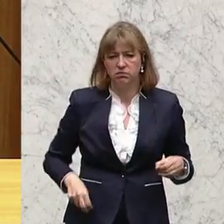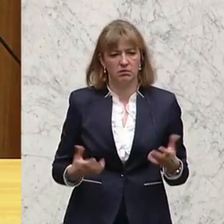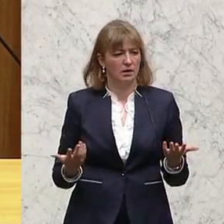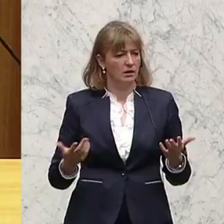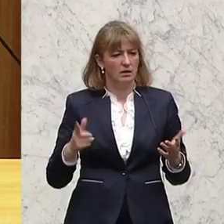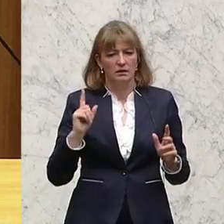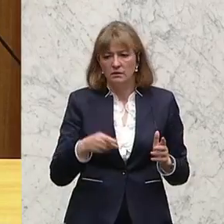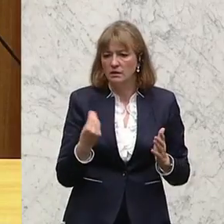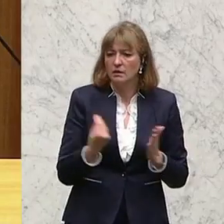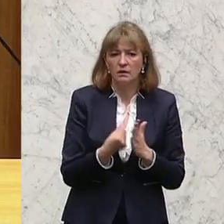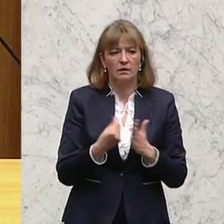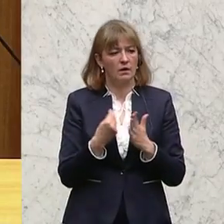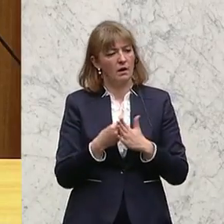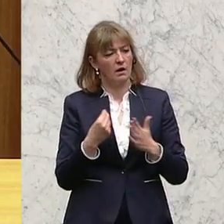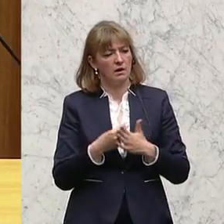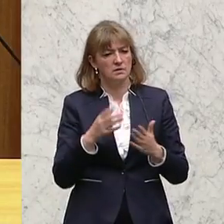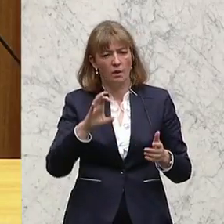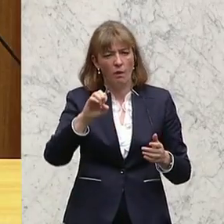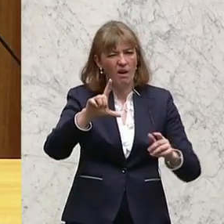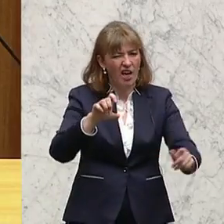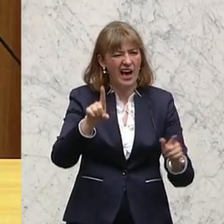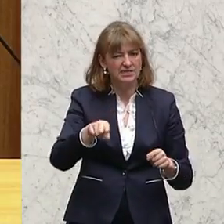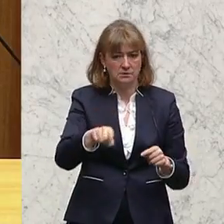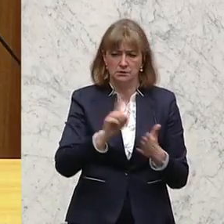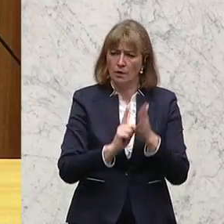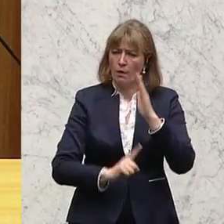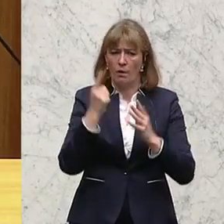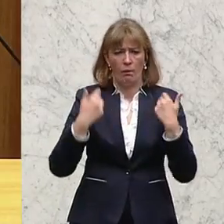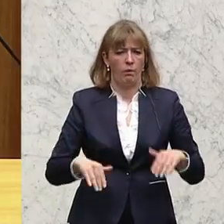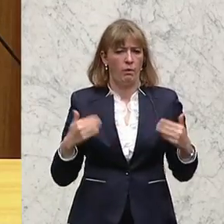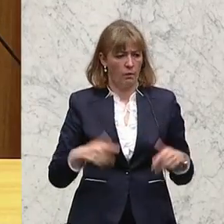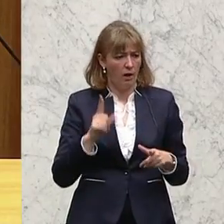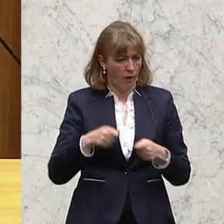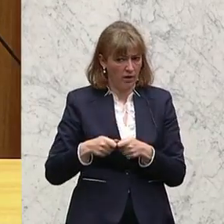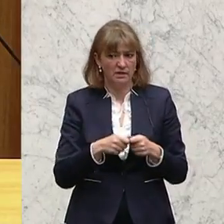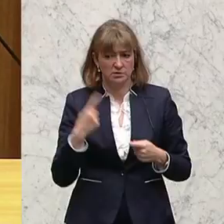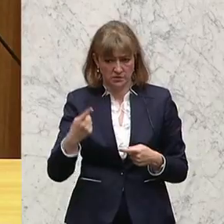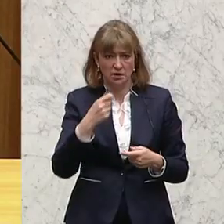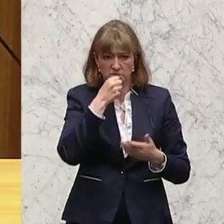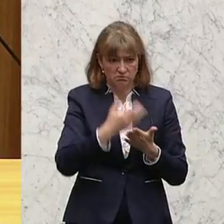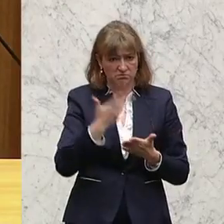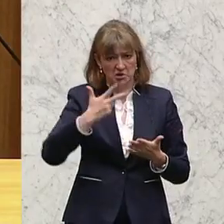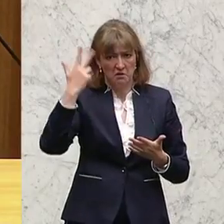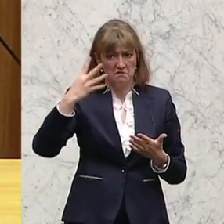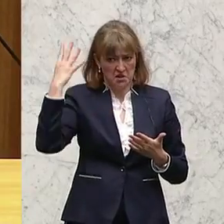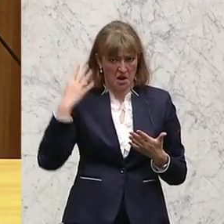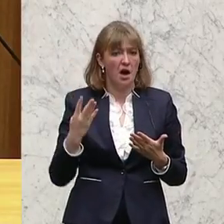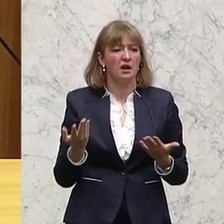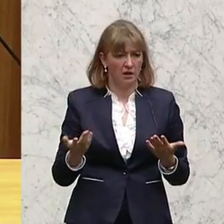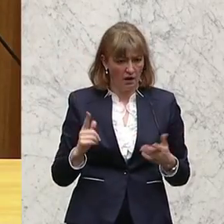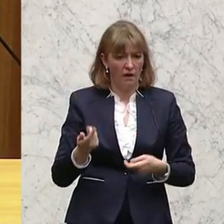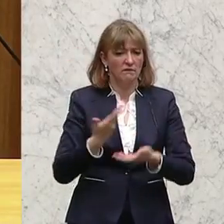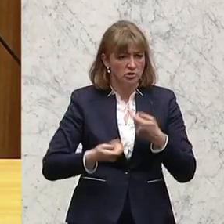Kosten, die diese ÜLAS verursachen, sind exorbitant. Das hat sogar die Gewerkschaft schon vor 3-4 Jahren erkannt, das